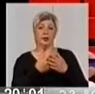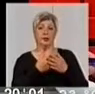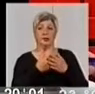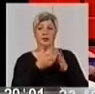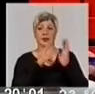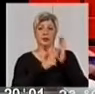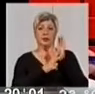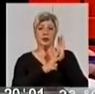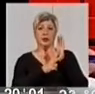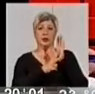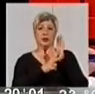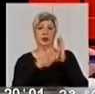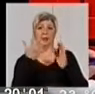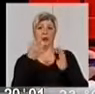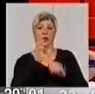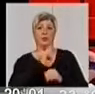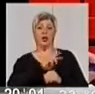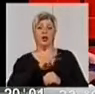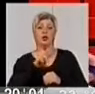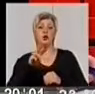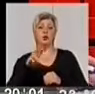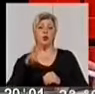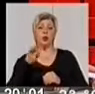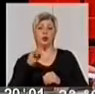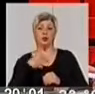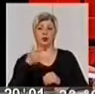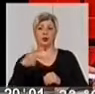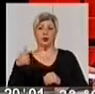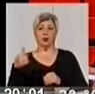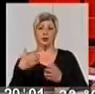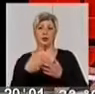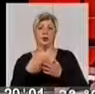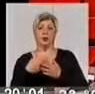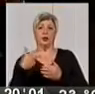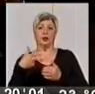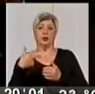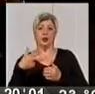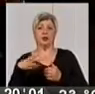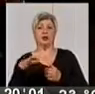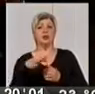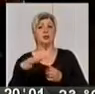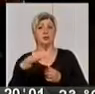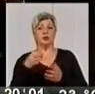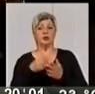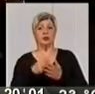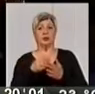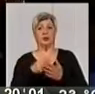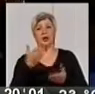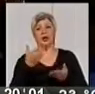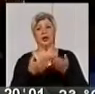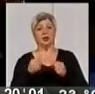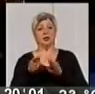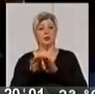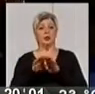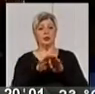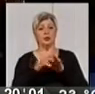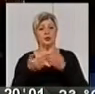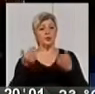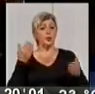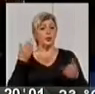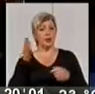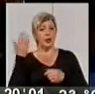75 мільйонів гривень на цього року, там майже 30 з обласного бюджету. А якщо порівнювати з попередніми роками, от у нас кошти